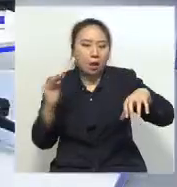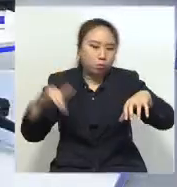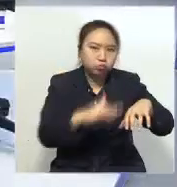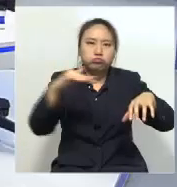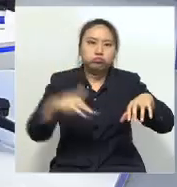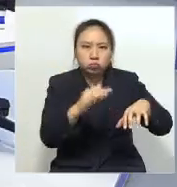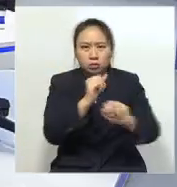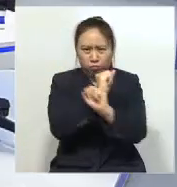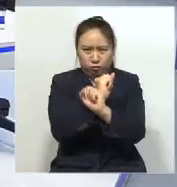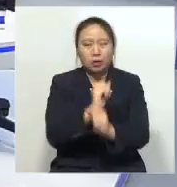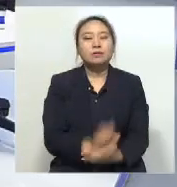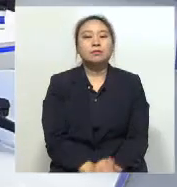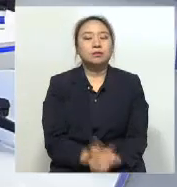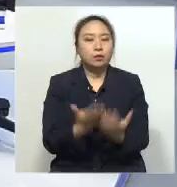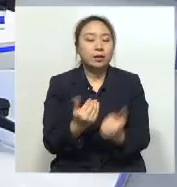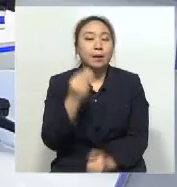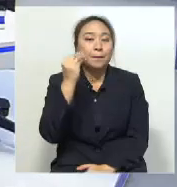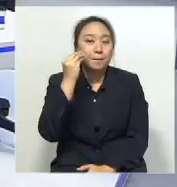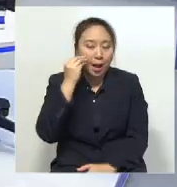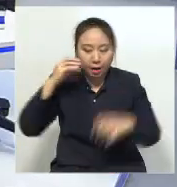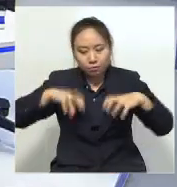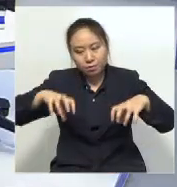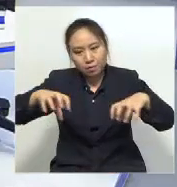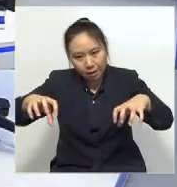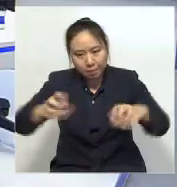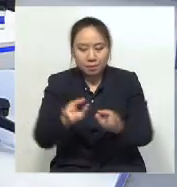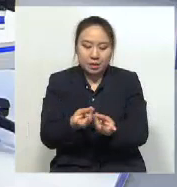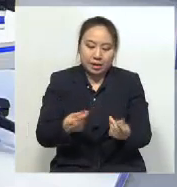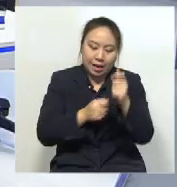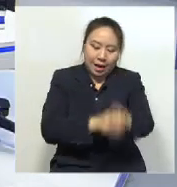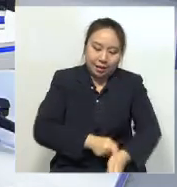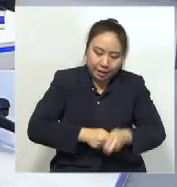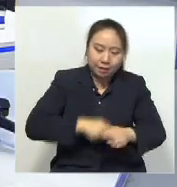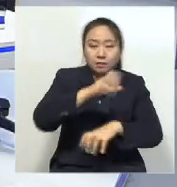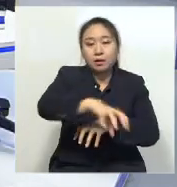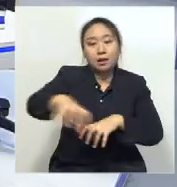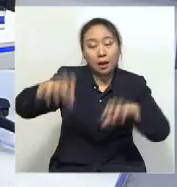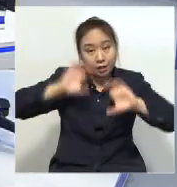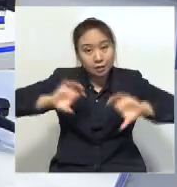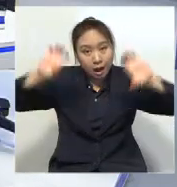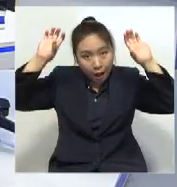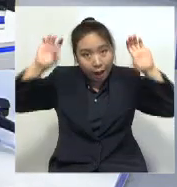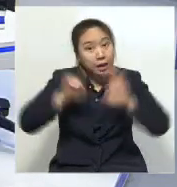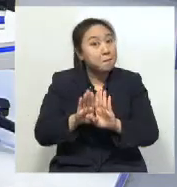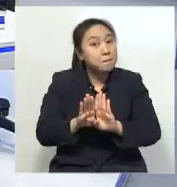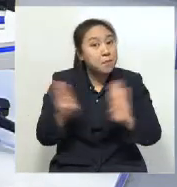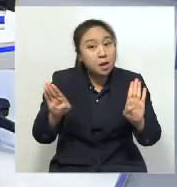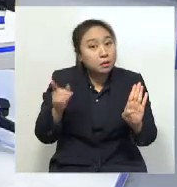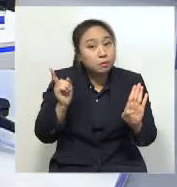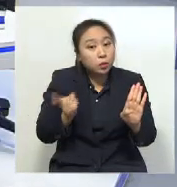ะ ประชาชนพื้นที่การเกษตรแล้วสถานที่ราชการต่างๆนี่เปิดให้บริการตามปกติไ